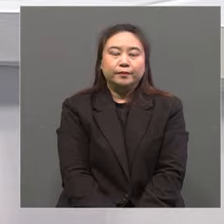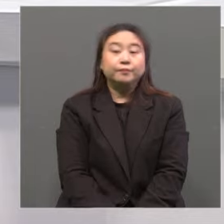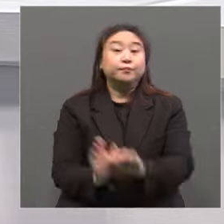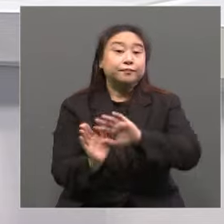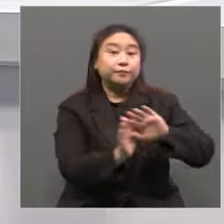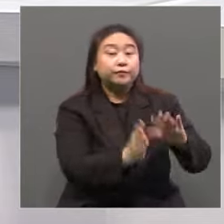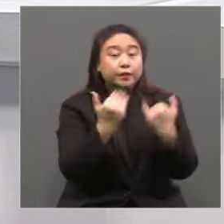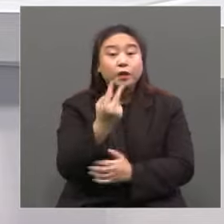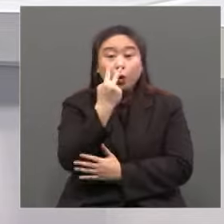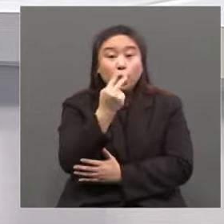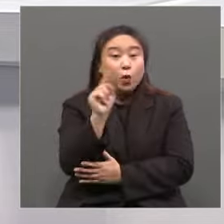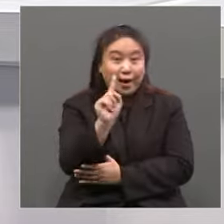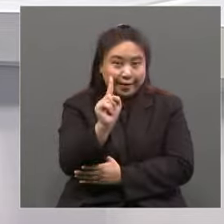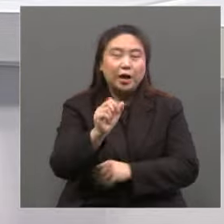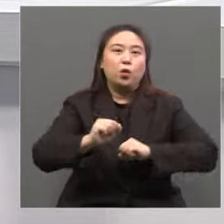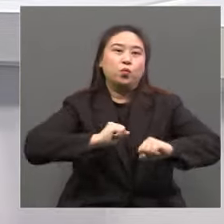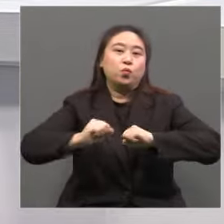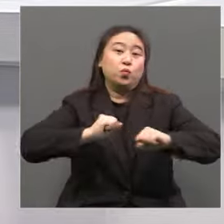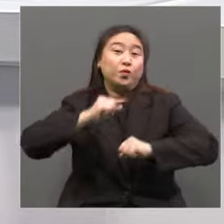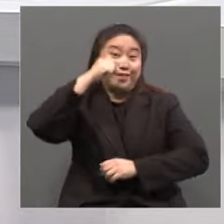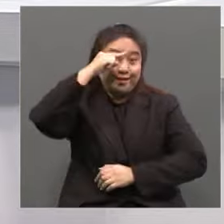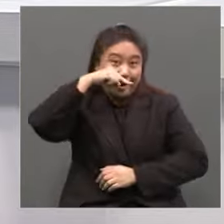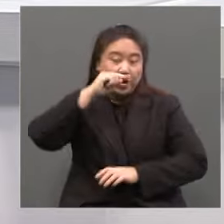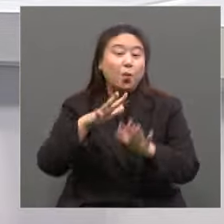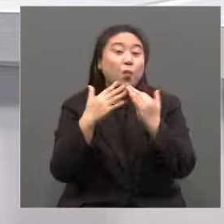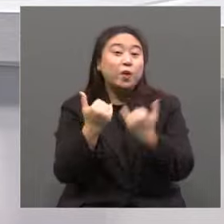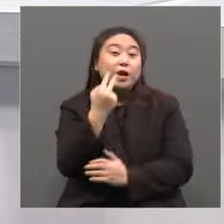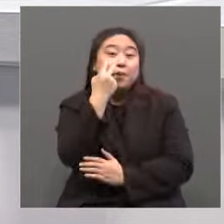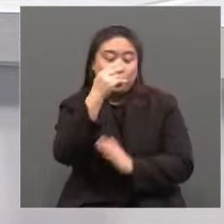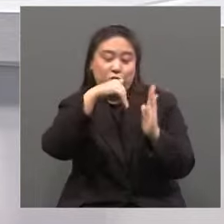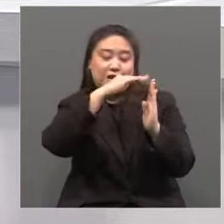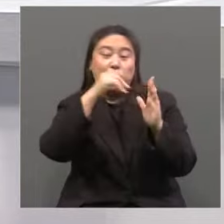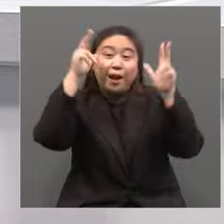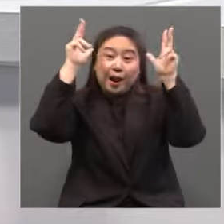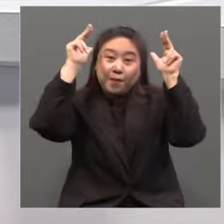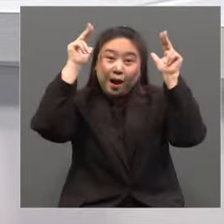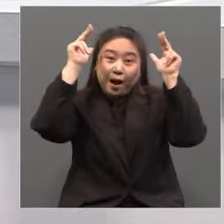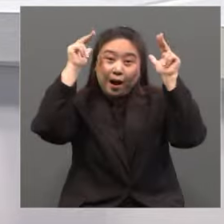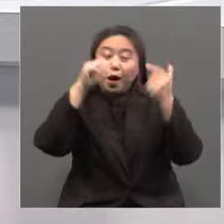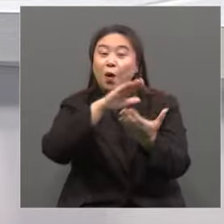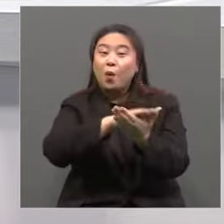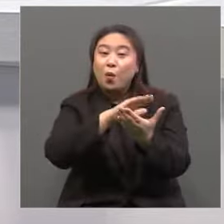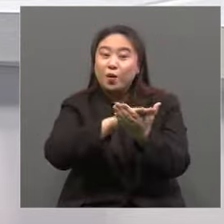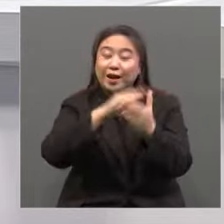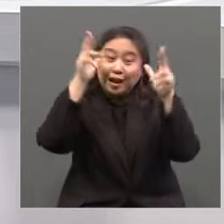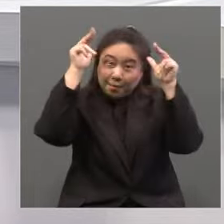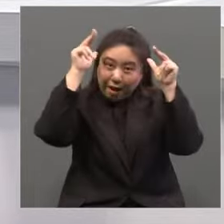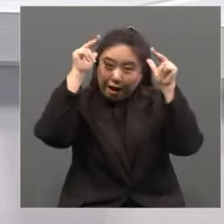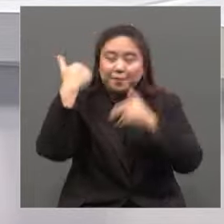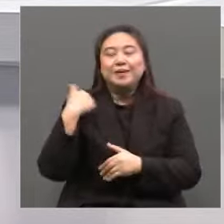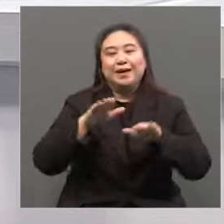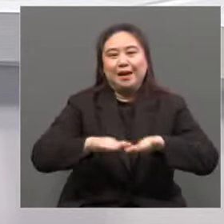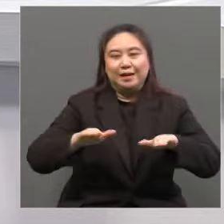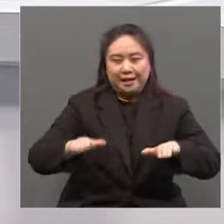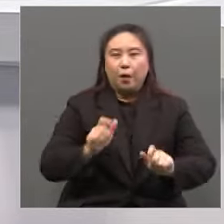สลับมาดูเรื่องความสามารถของเยาวชนไทยกันบ้างนะครับผู้ชมวันนี้จะพาขึ้นเหนือไปที่ลำปางครับไปโรงเรียนลำปางกัลยาณีน้องๆวงโยช